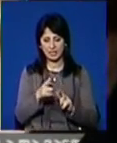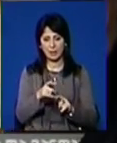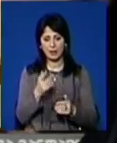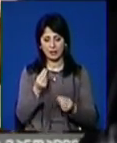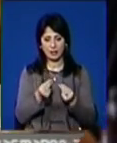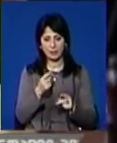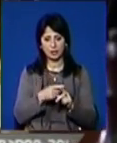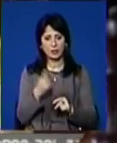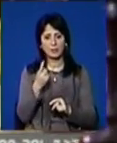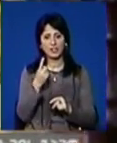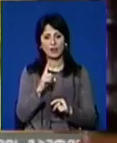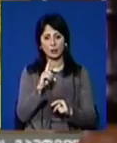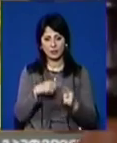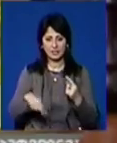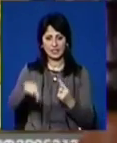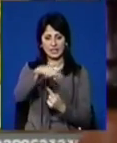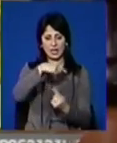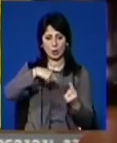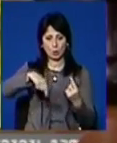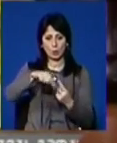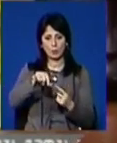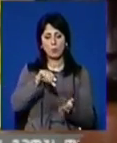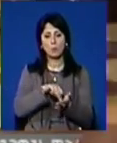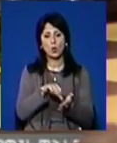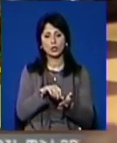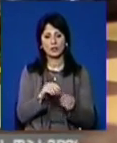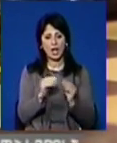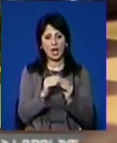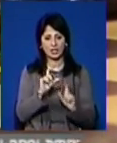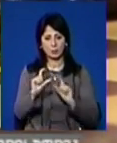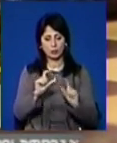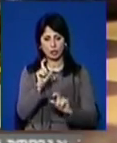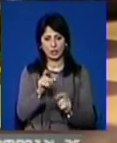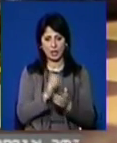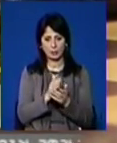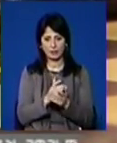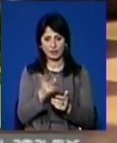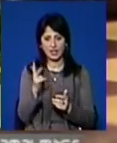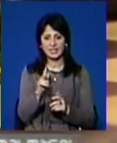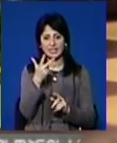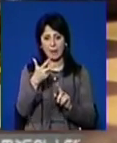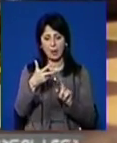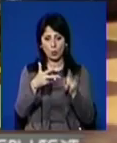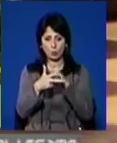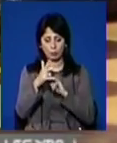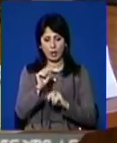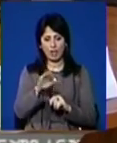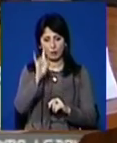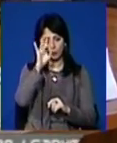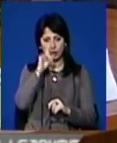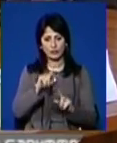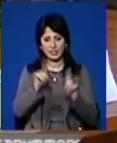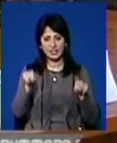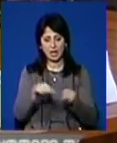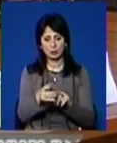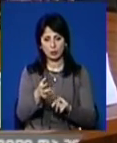პარტიები გაიმართა. პირველობა წრიული სისტემით მიმდინარეობს და მასში მონაწილეობას სულ 10 მოჭადრაკე იღებს. სამეულში გასული სპორტსმენები ევროპის ჩემპიონატის